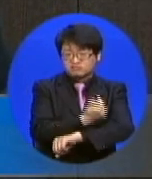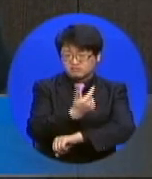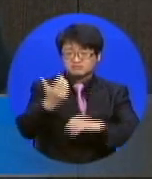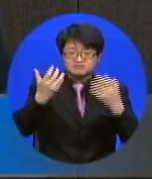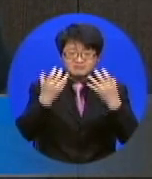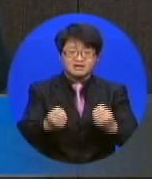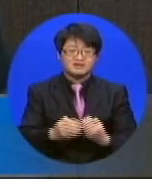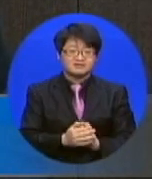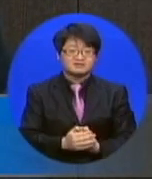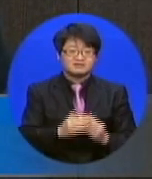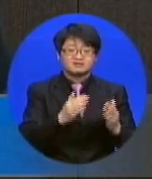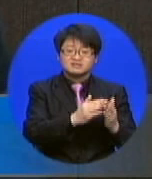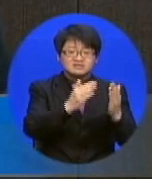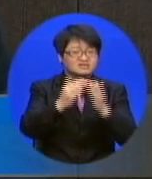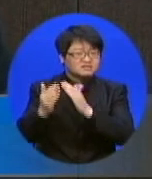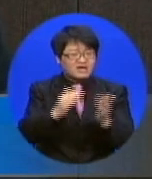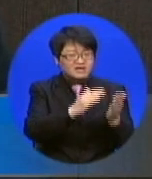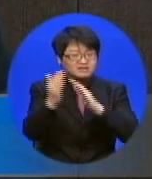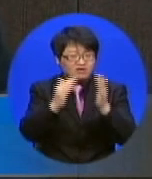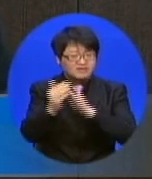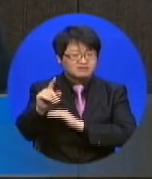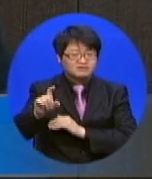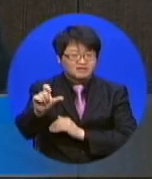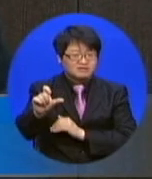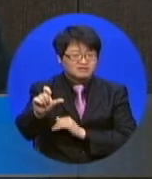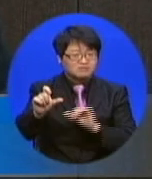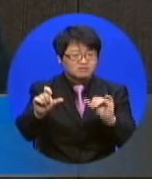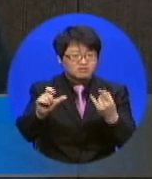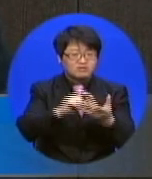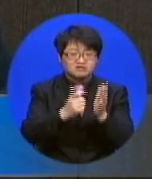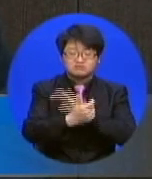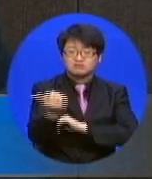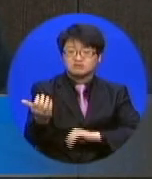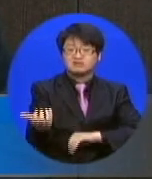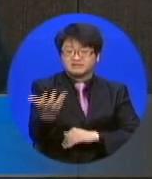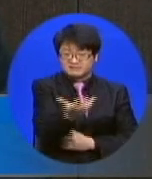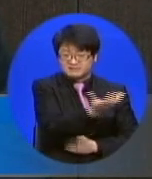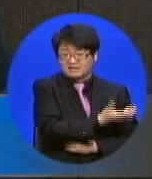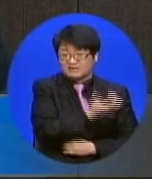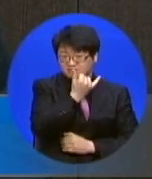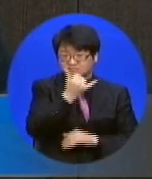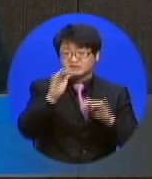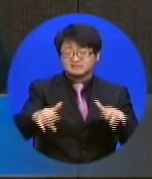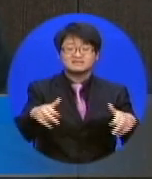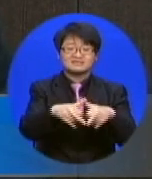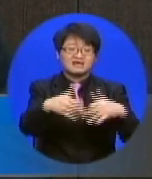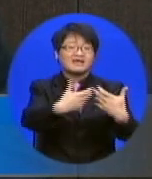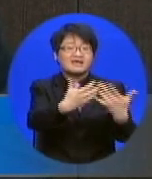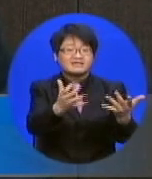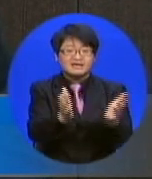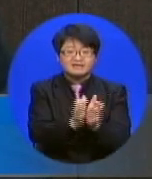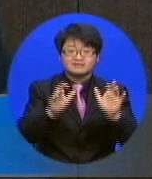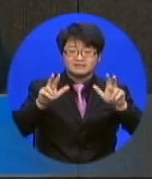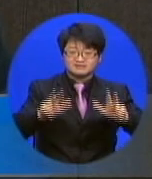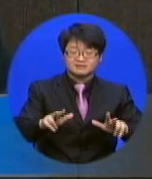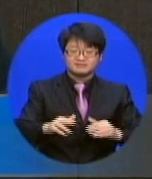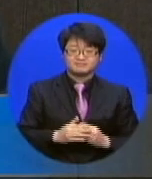했어요. 이사도 한 15번 가까이 다녔고 그러면서 이 장애계에 지금